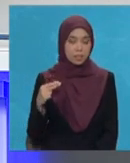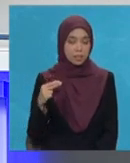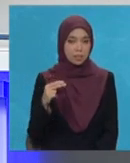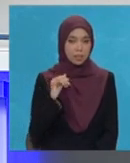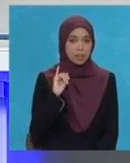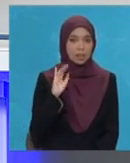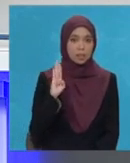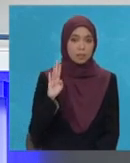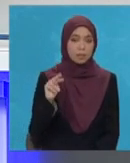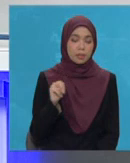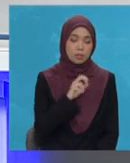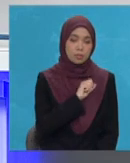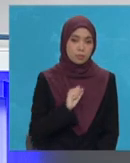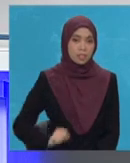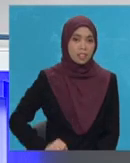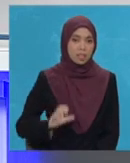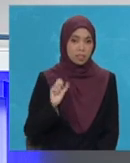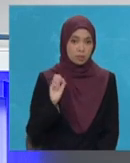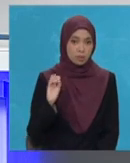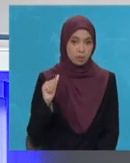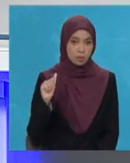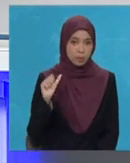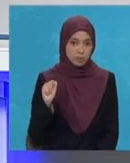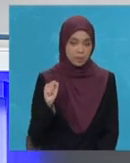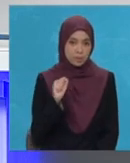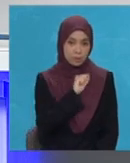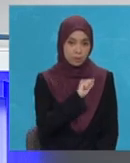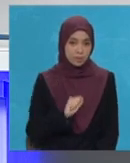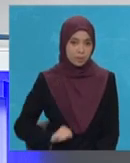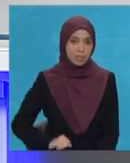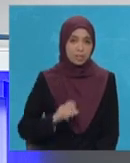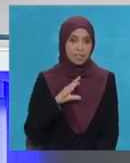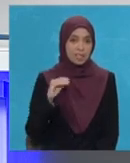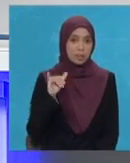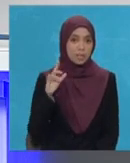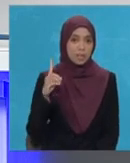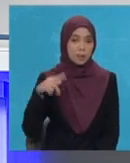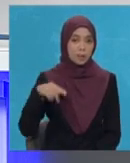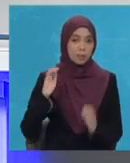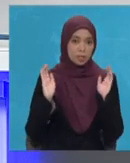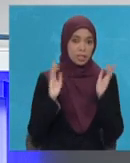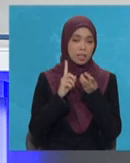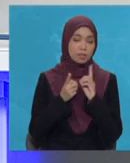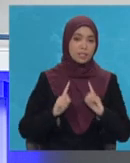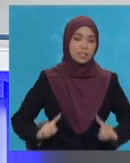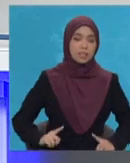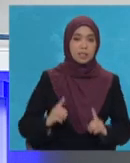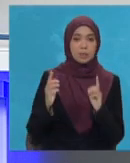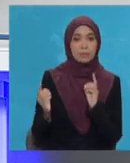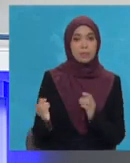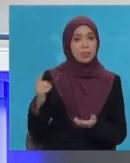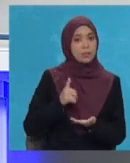Haji Umar Ali Saifudin Sultan dan yang dipertuan negara Brunei Darussalam berangkat mengadakan lawatan